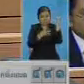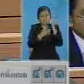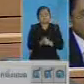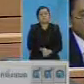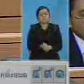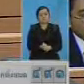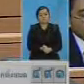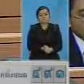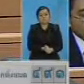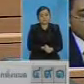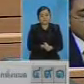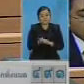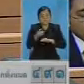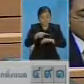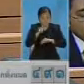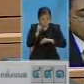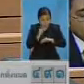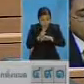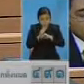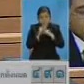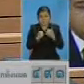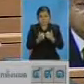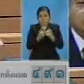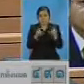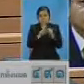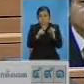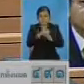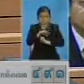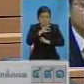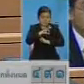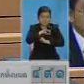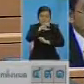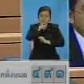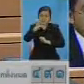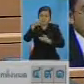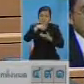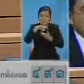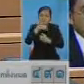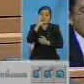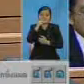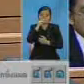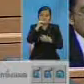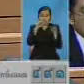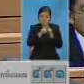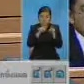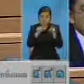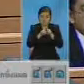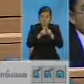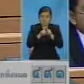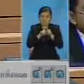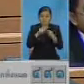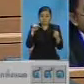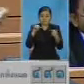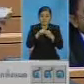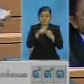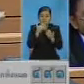ท่านประธานครับวันนี้เมื่อสักครู่ท่านสมาชิกได้พูดว่าการใช้จ่ายเงินของปัญหาย